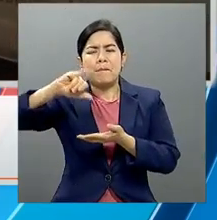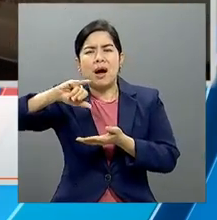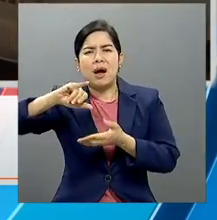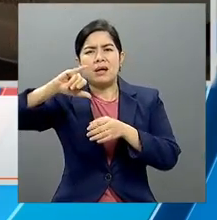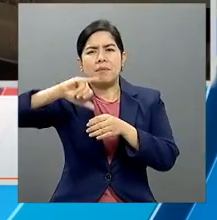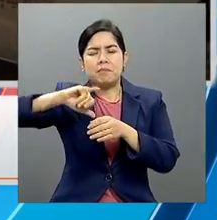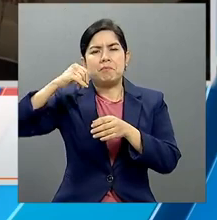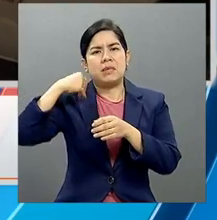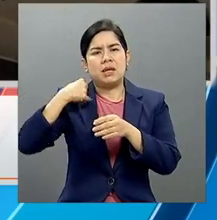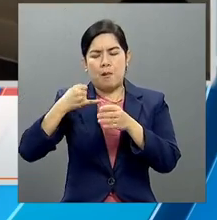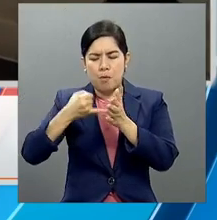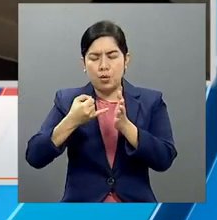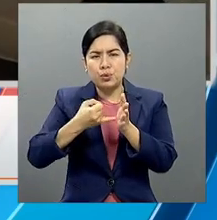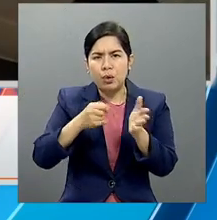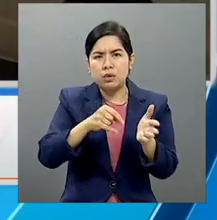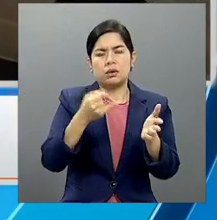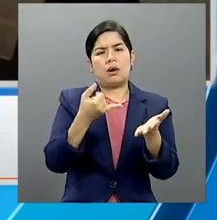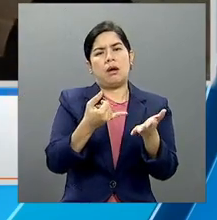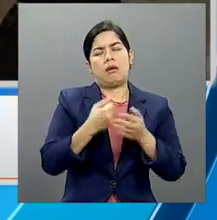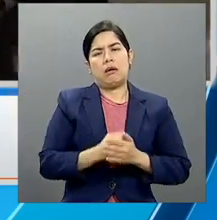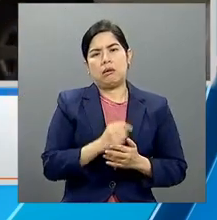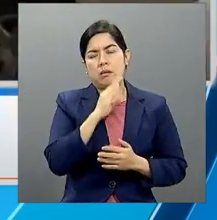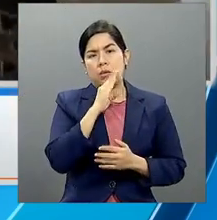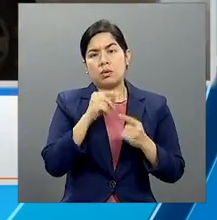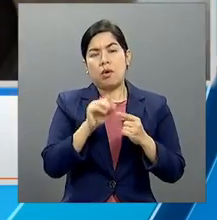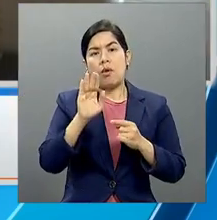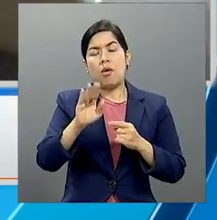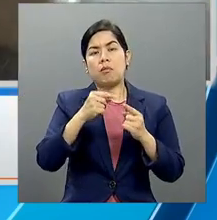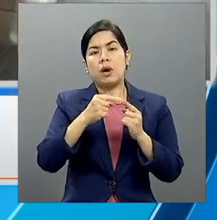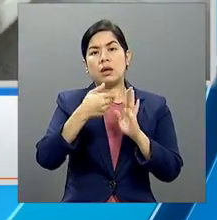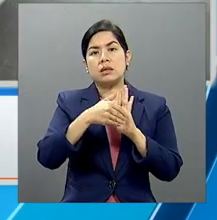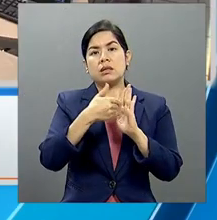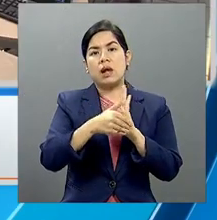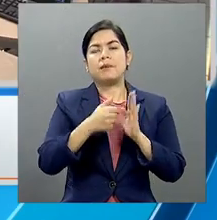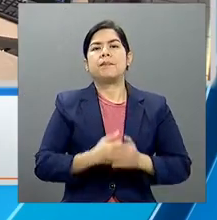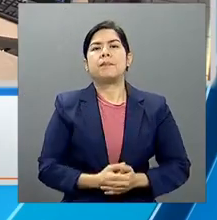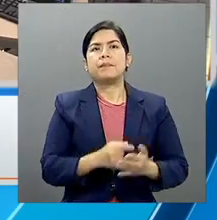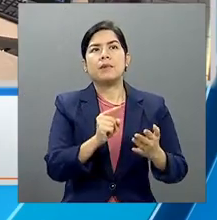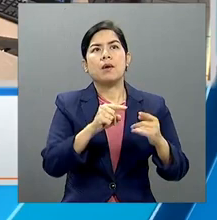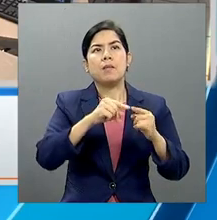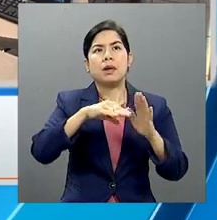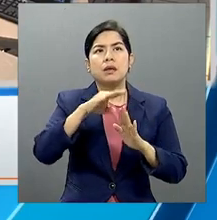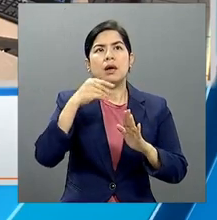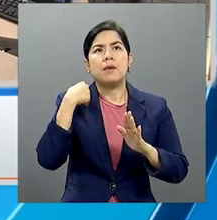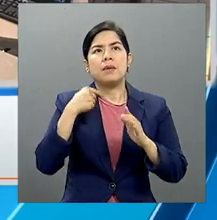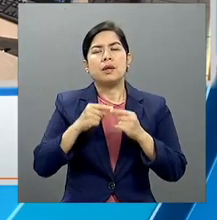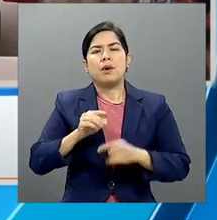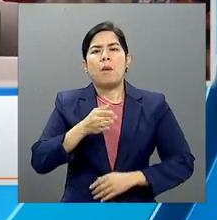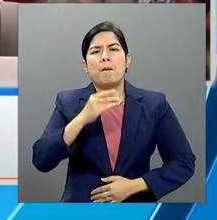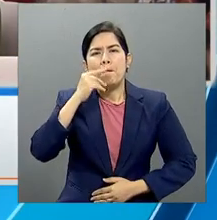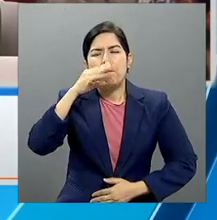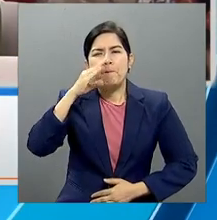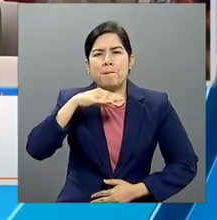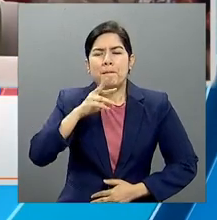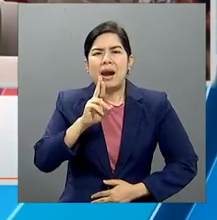สหรือว่าถ้าเป็นในถิ่นของอีสานหรือว่าทางเหนือเนี่ยก็จะมีปลาร้านะครับซึ่งอันนี้ก็จะมีการ